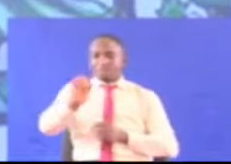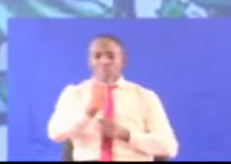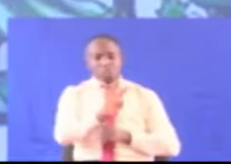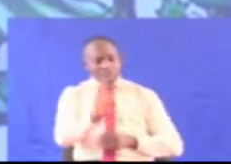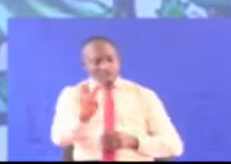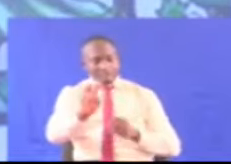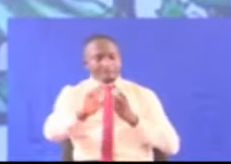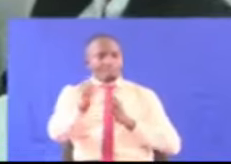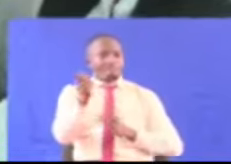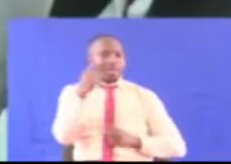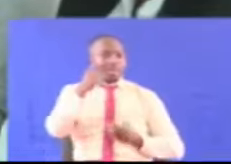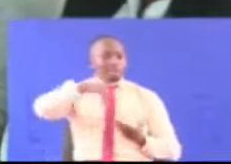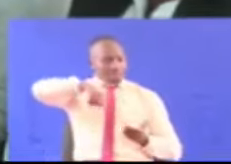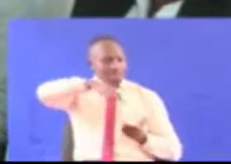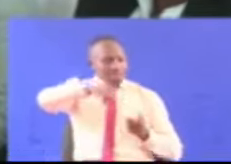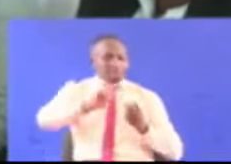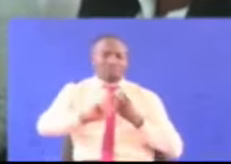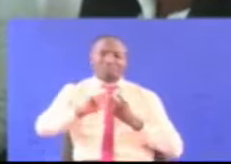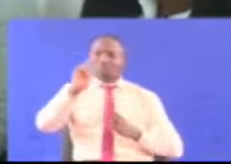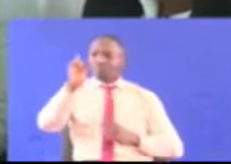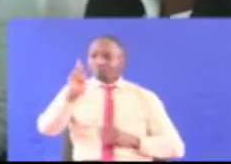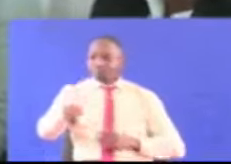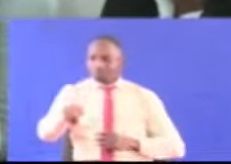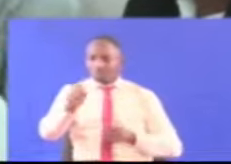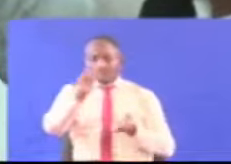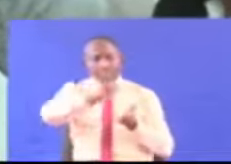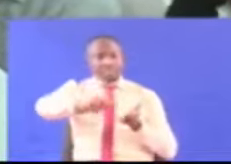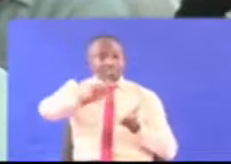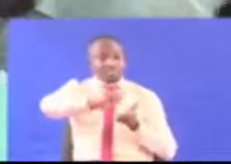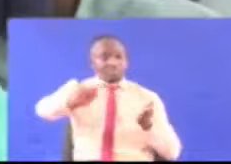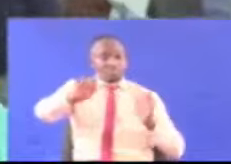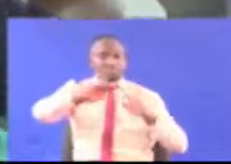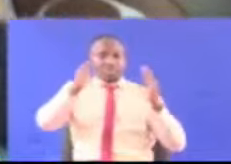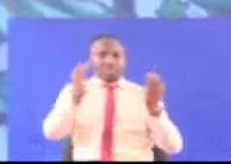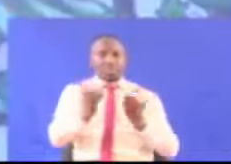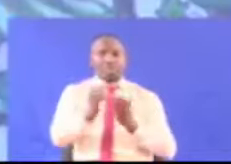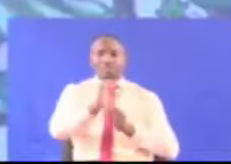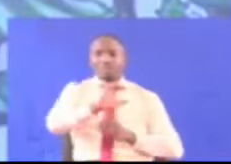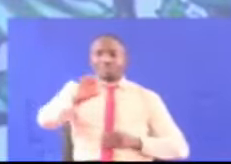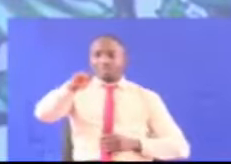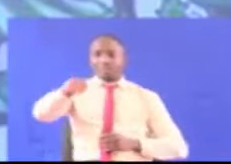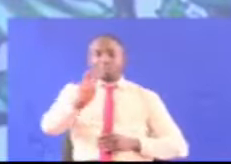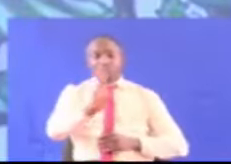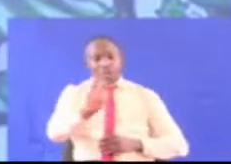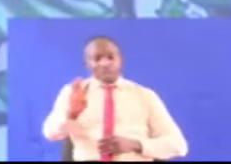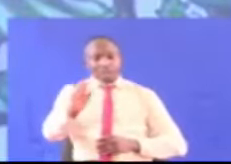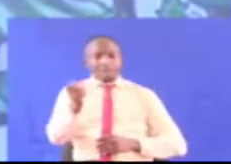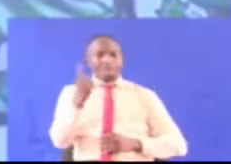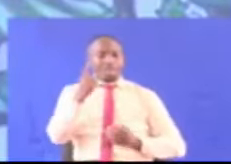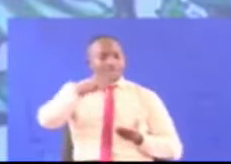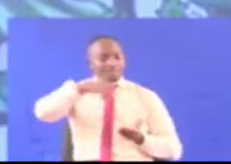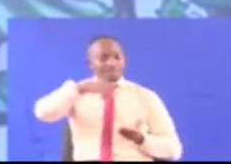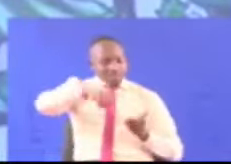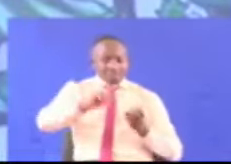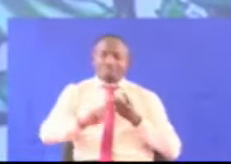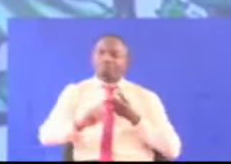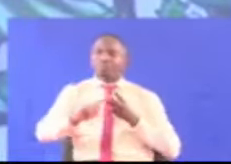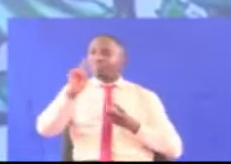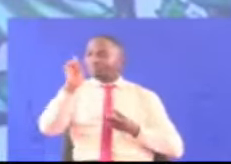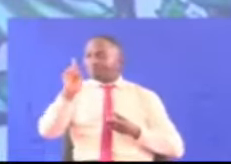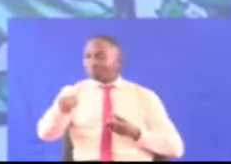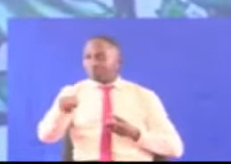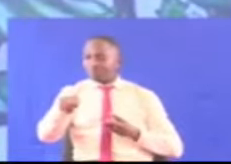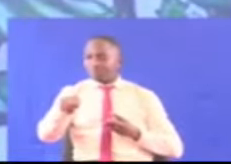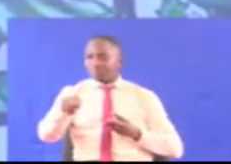wa wilaya Mbeya mjini, lakini amekuja katibu wa Chama cha Mapinduzi wilaya Mbeya mjini,